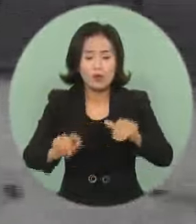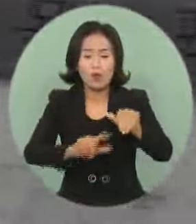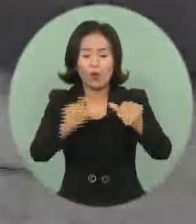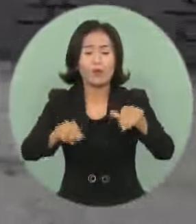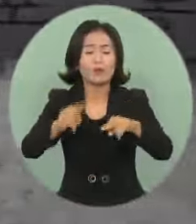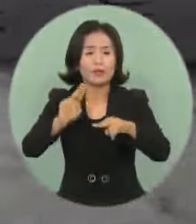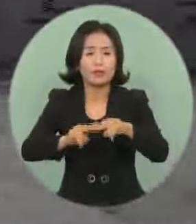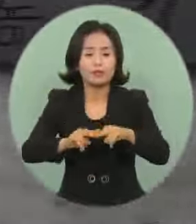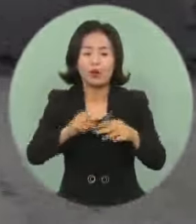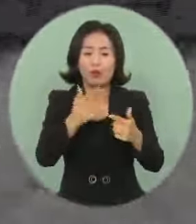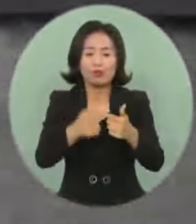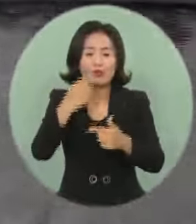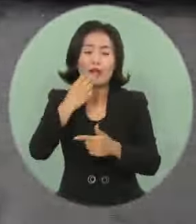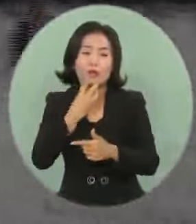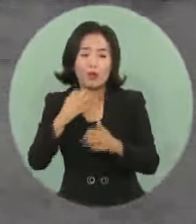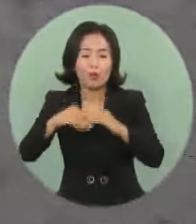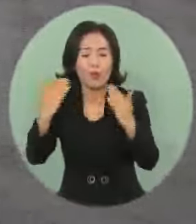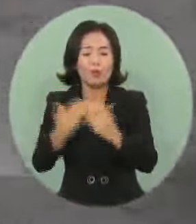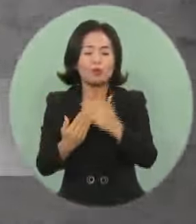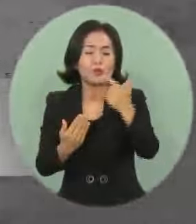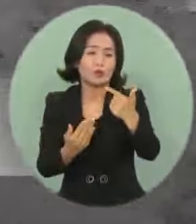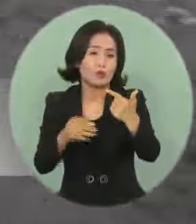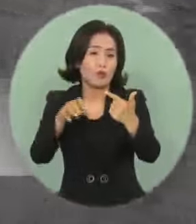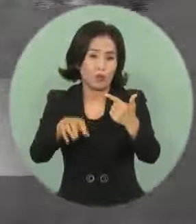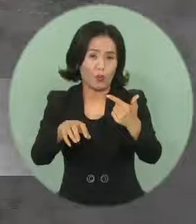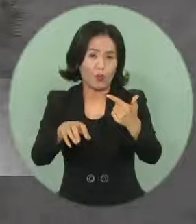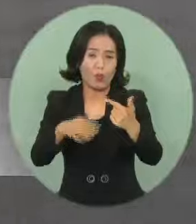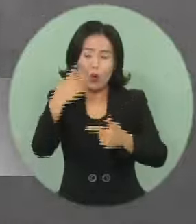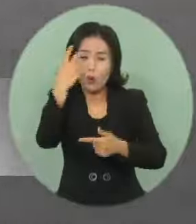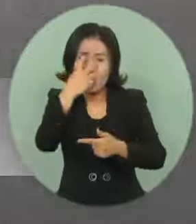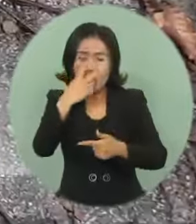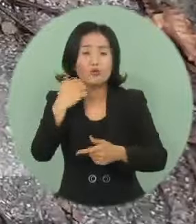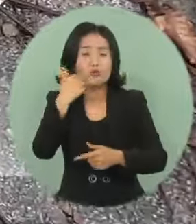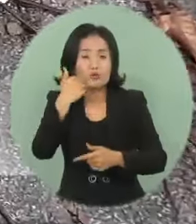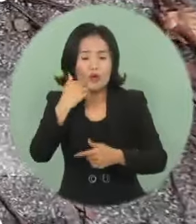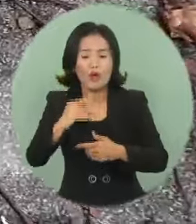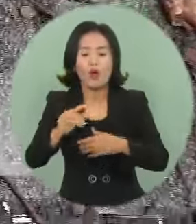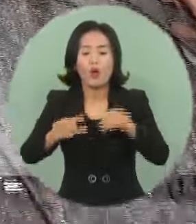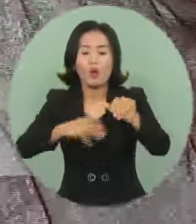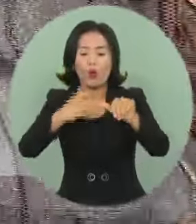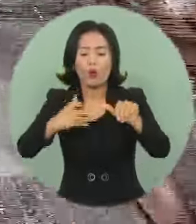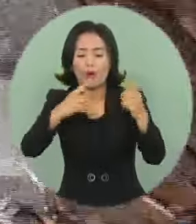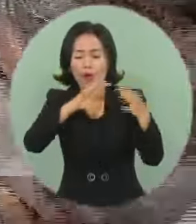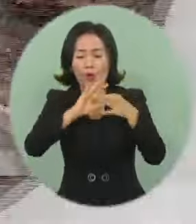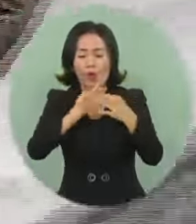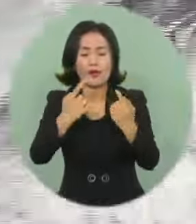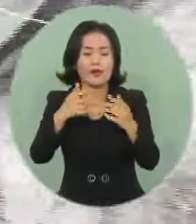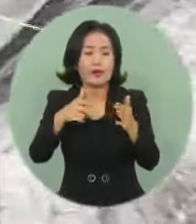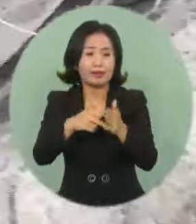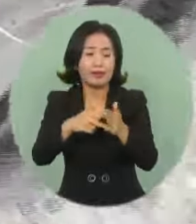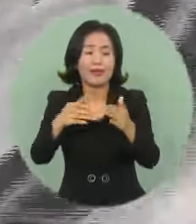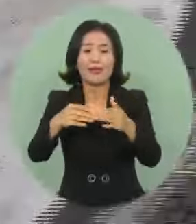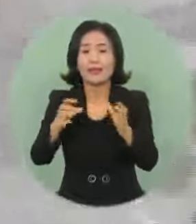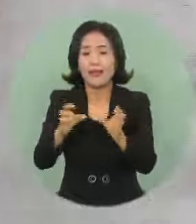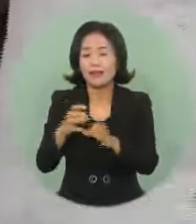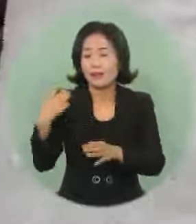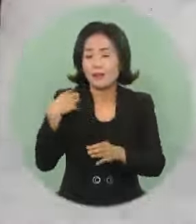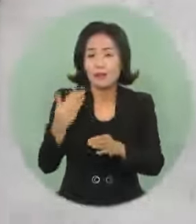5월 걸상은 부산과 서울 등 모두 6개. 관리는 지역의 5.18 관련 재단이나 사업회들이 도맡고 있다